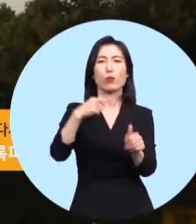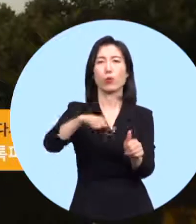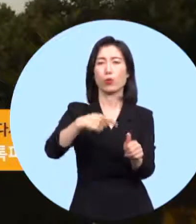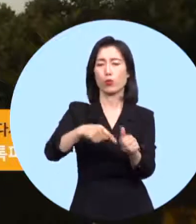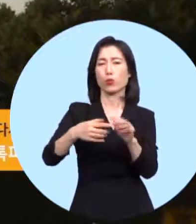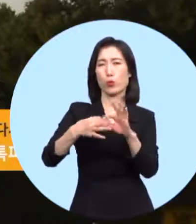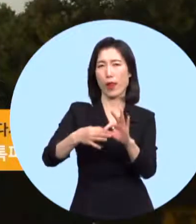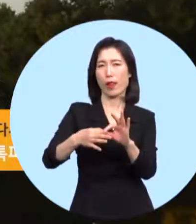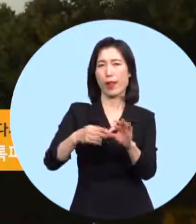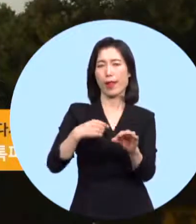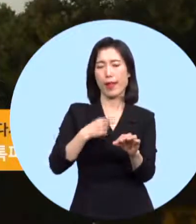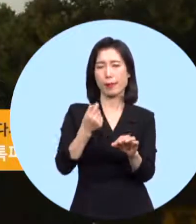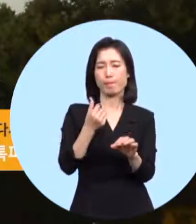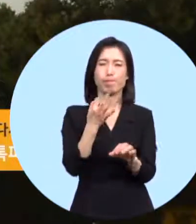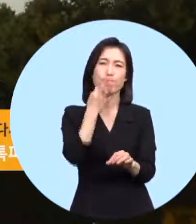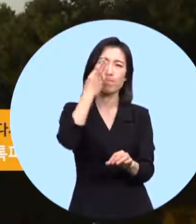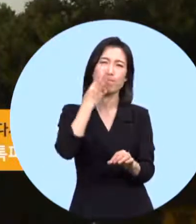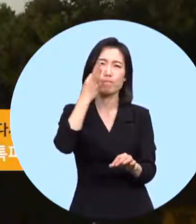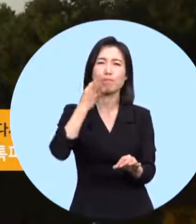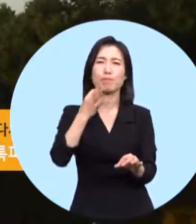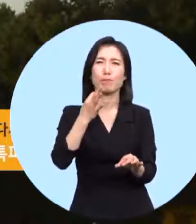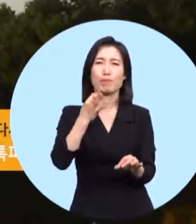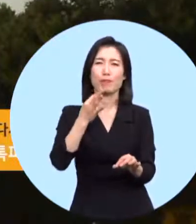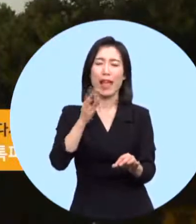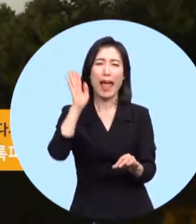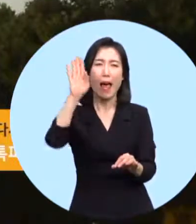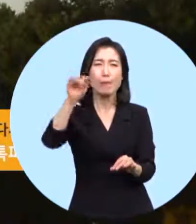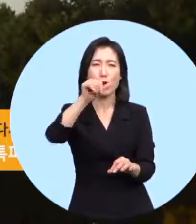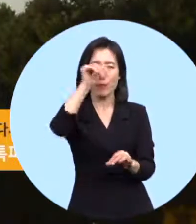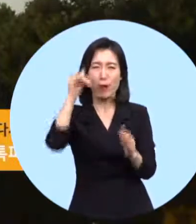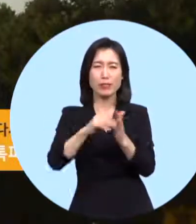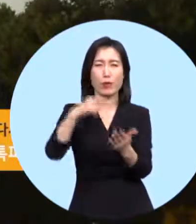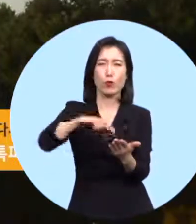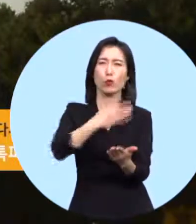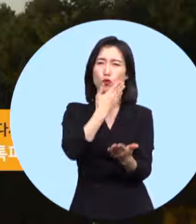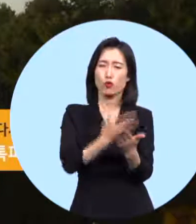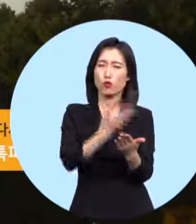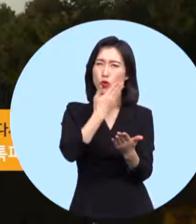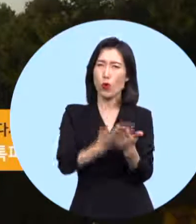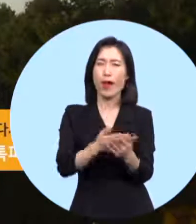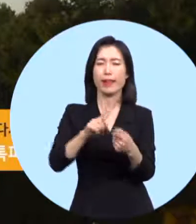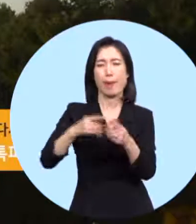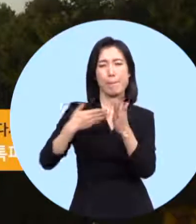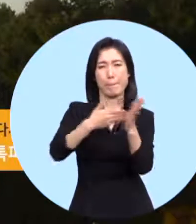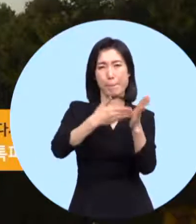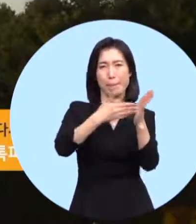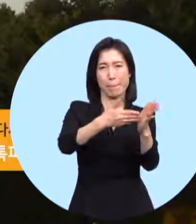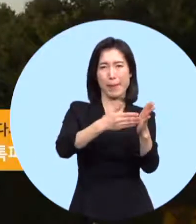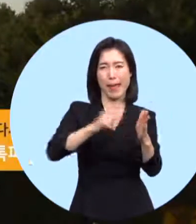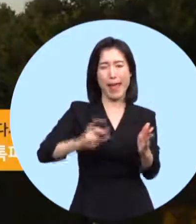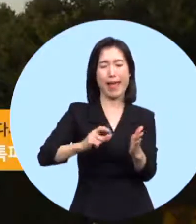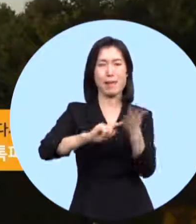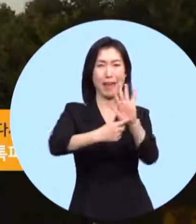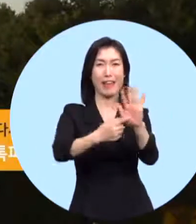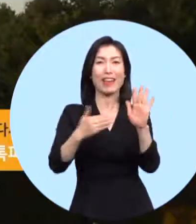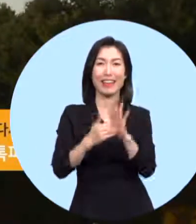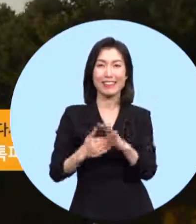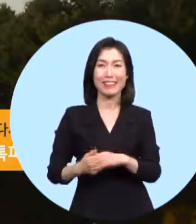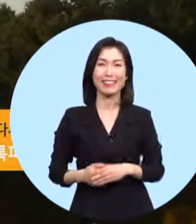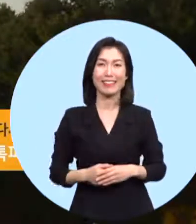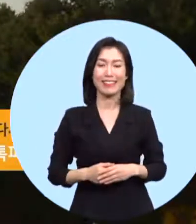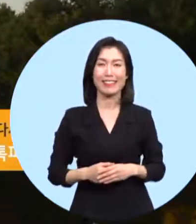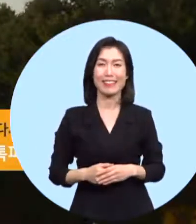나름 최선을 다해서 비전과 그리고 중요성을 강조했습니다.